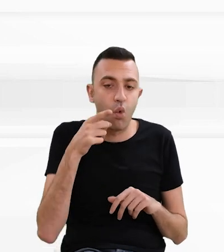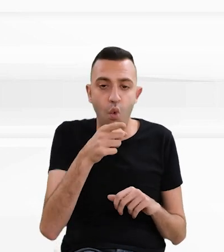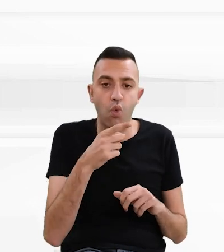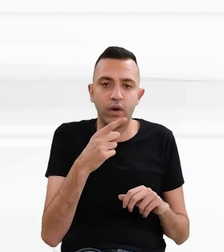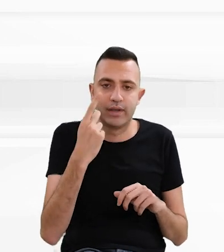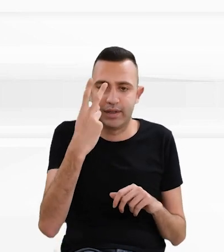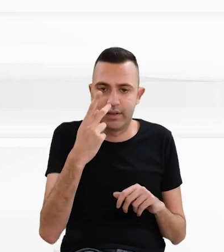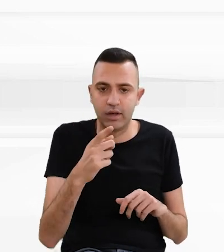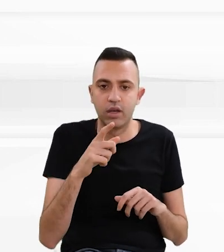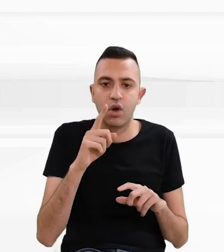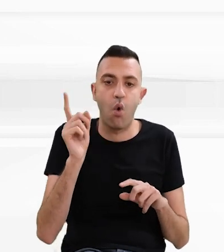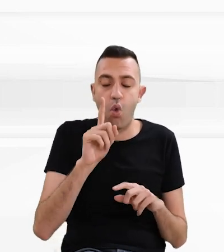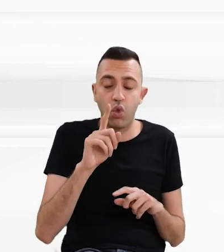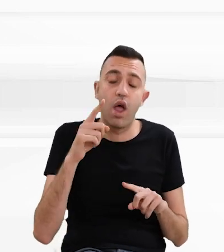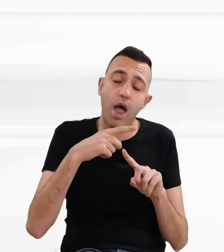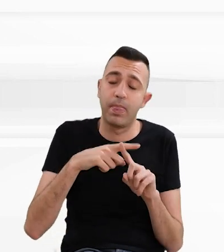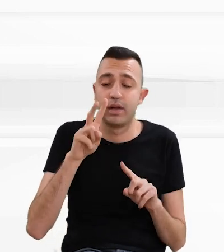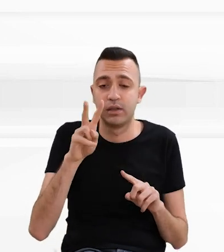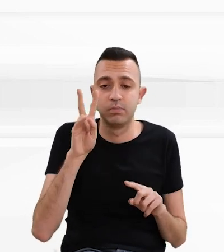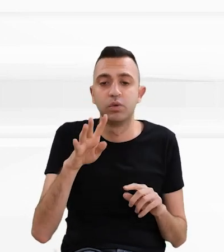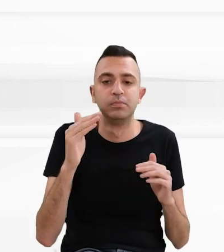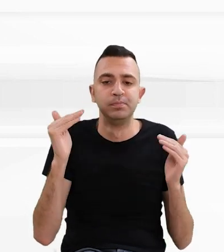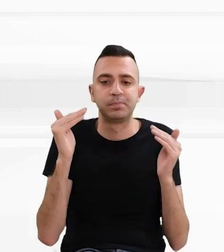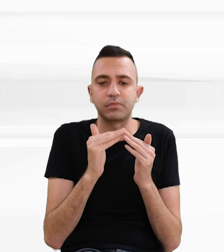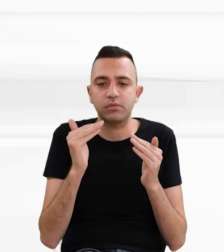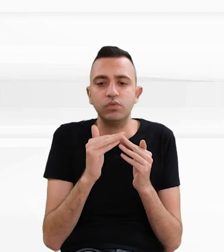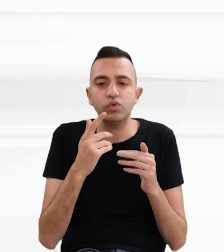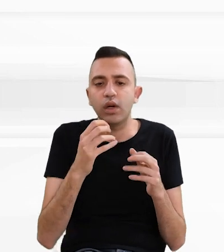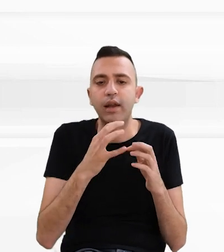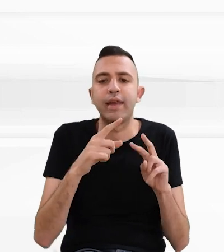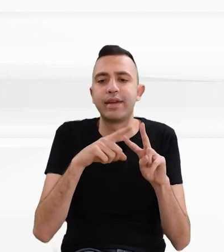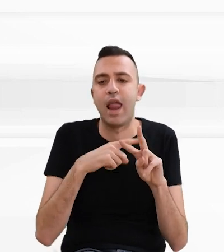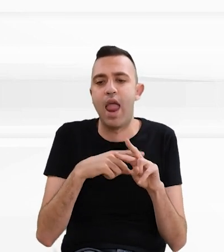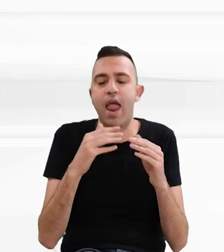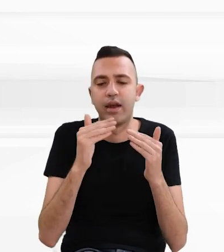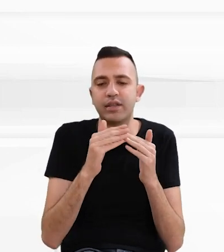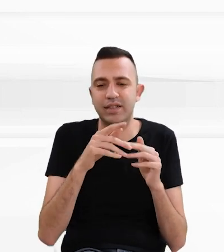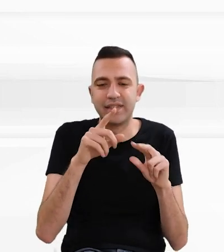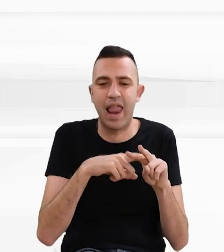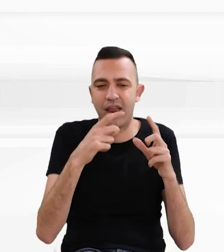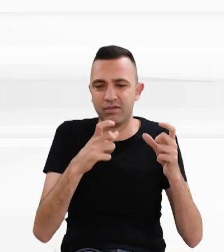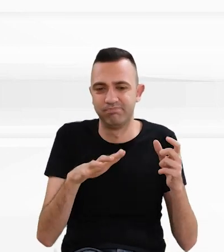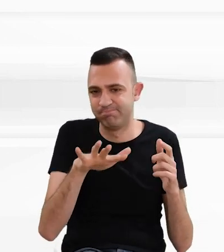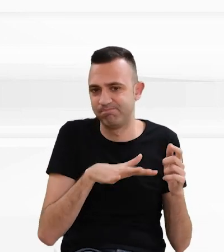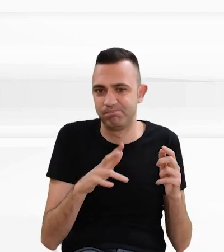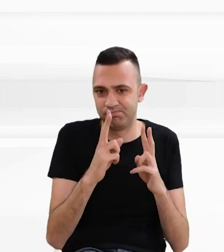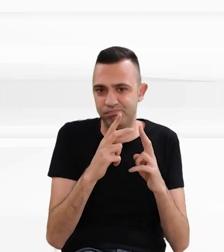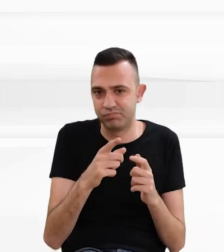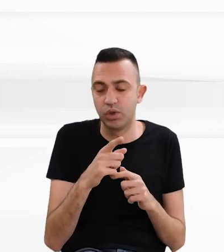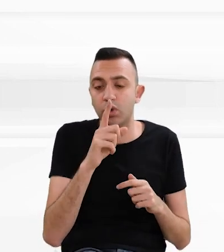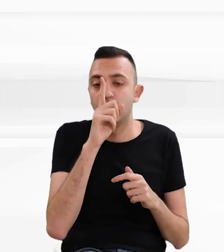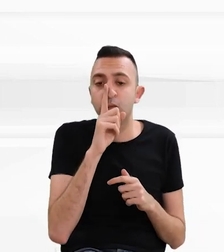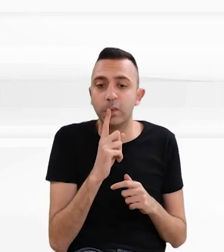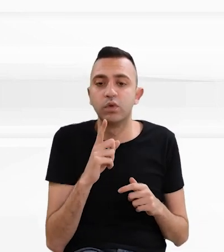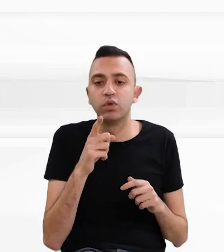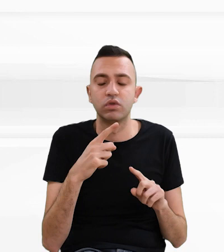karesi artı 24'ün Kalesi eşit olmalı diyelim ki yeğenin karesine yeniden kastımız Burası Bu